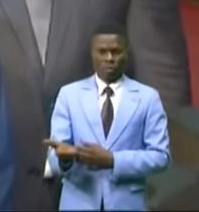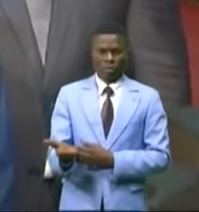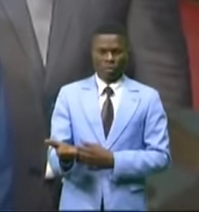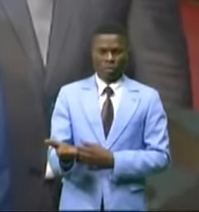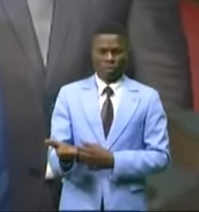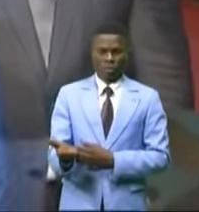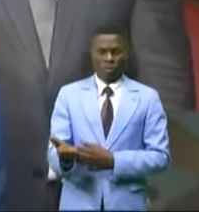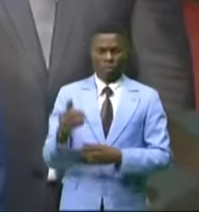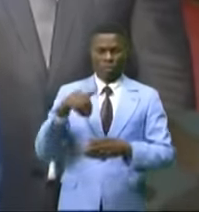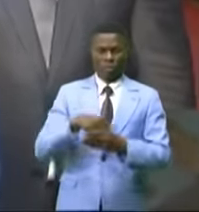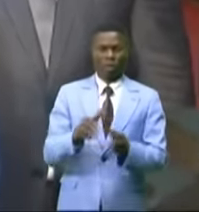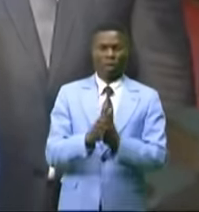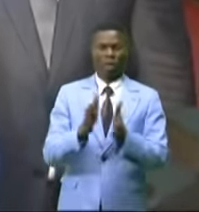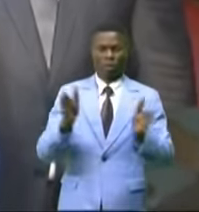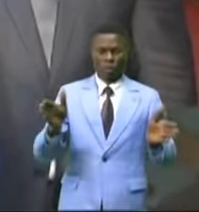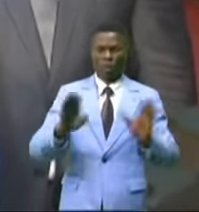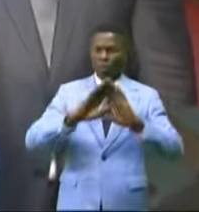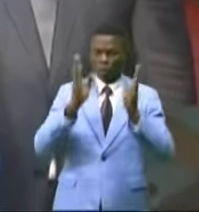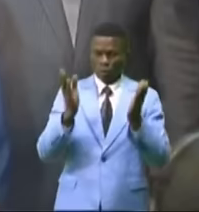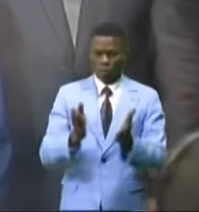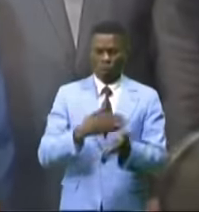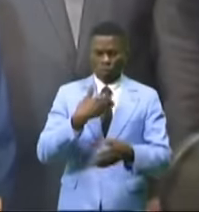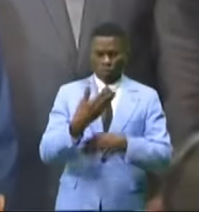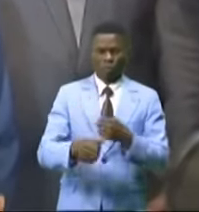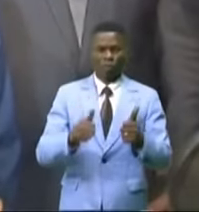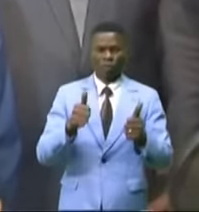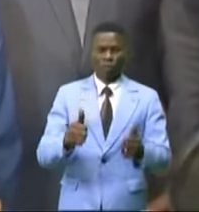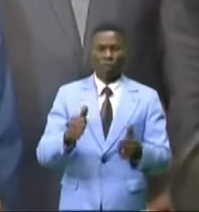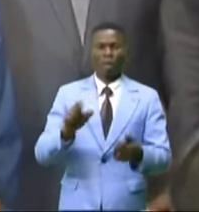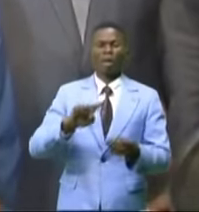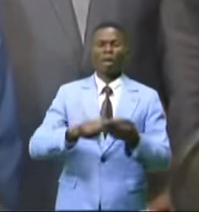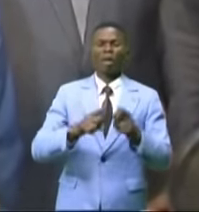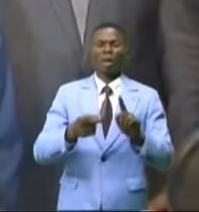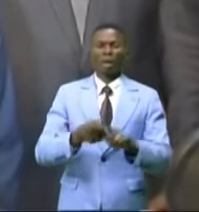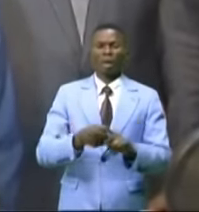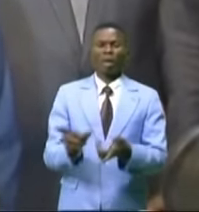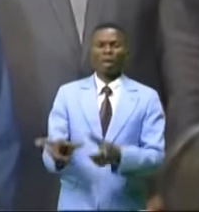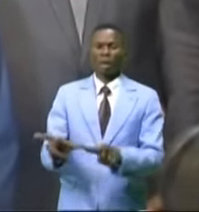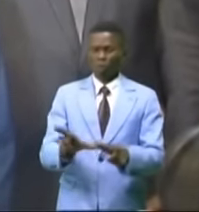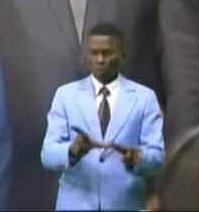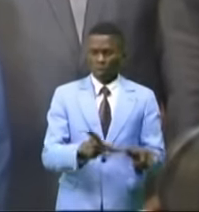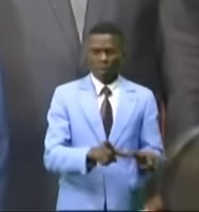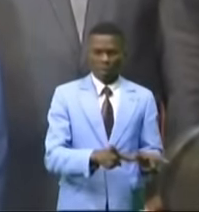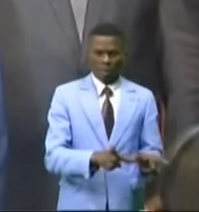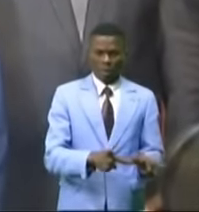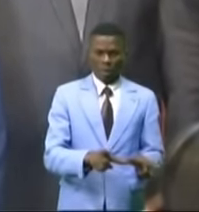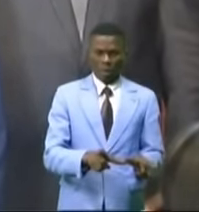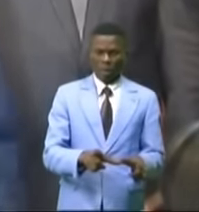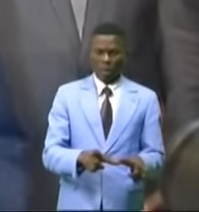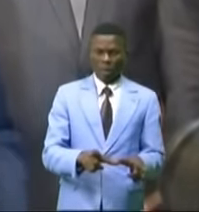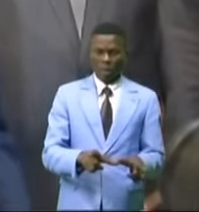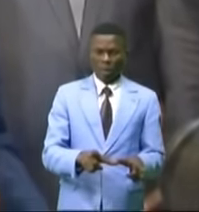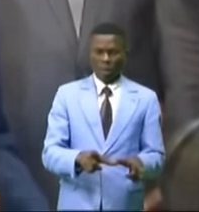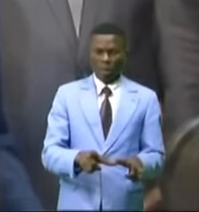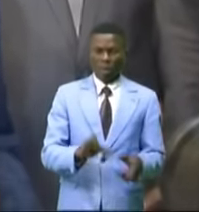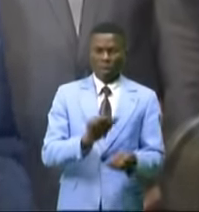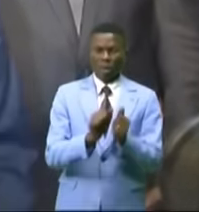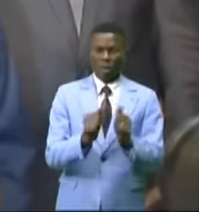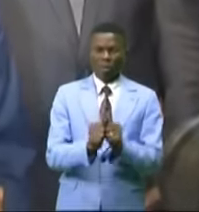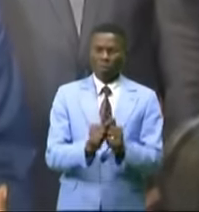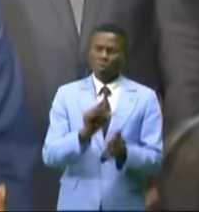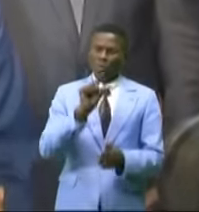Donc en général, tout a été très bien fait. Les collègues de Lualaba, où il y a eu un déficit